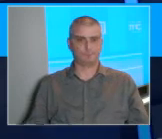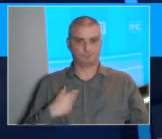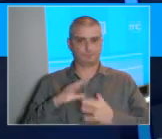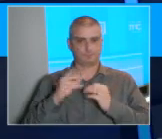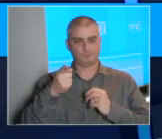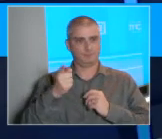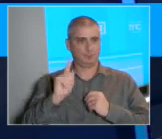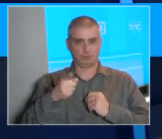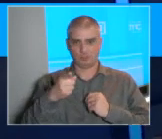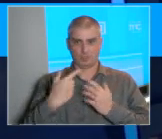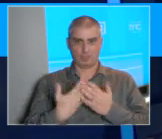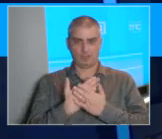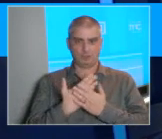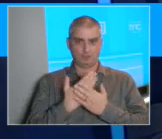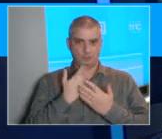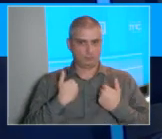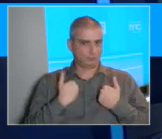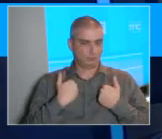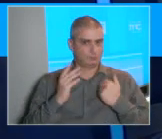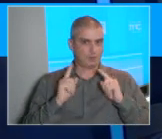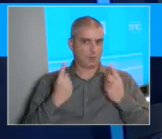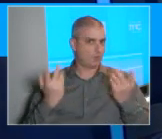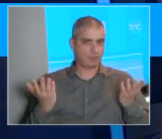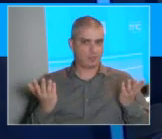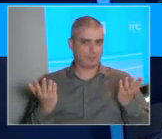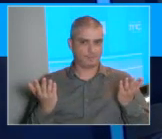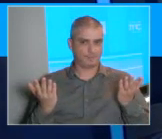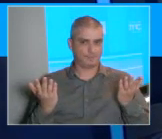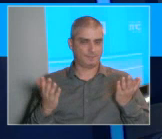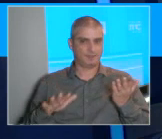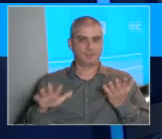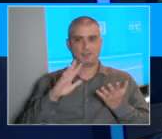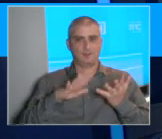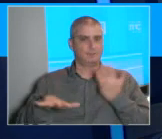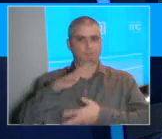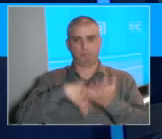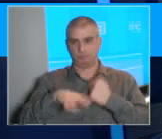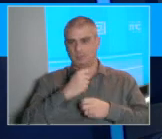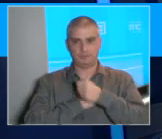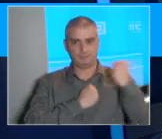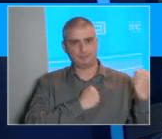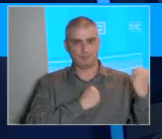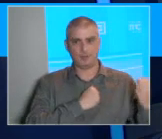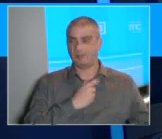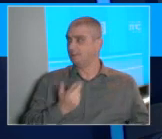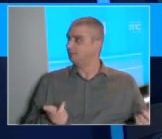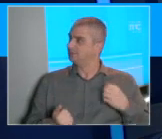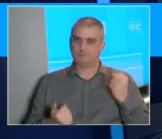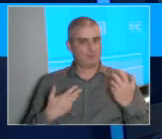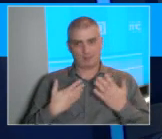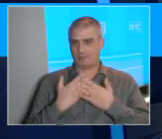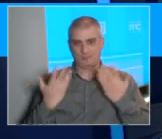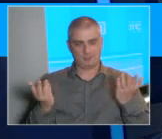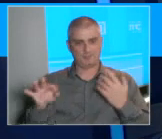לך חדשות אולי בשבילנו? מה קורה במפה הכאוטית בשמאל? שמאל, אין לי